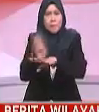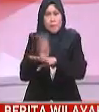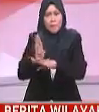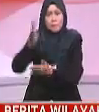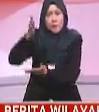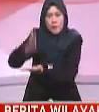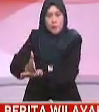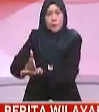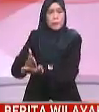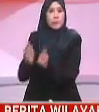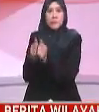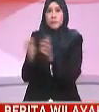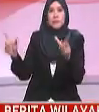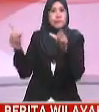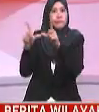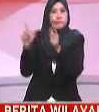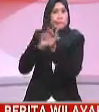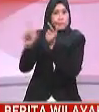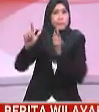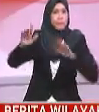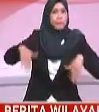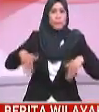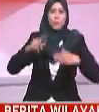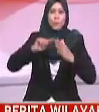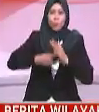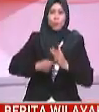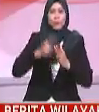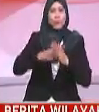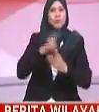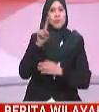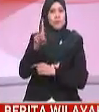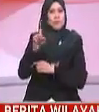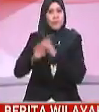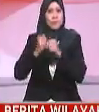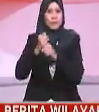bersauh tanpa kebenaran sejak Januari tahun ini.